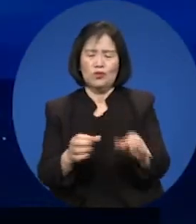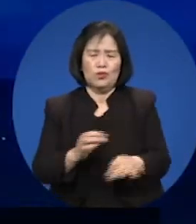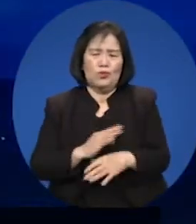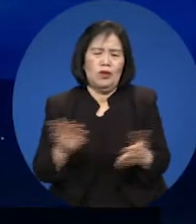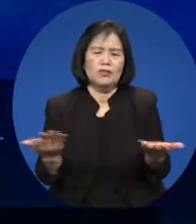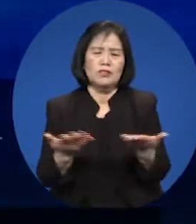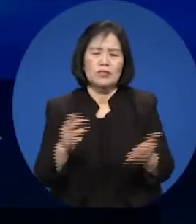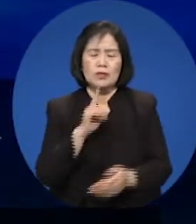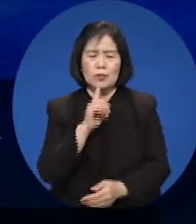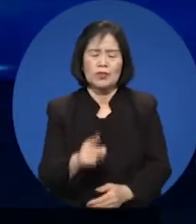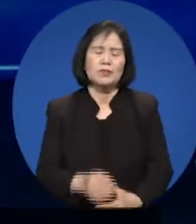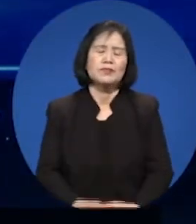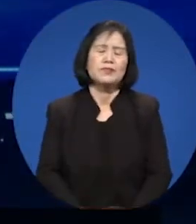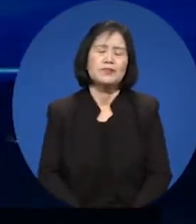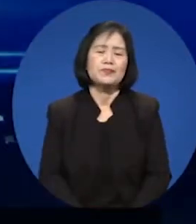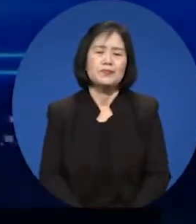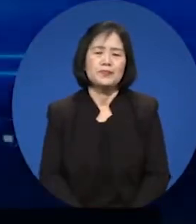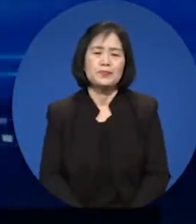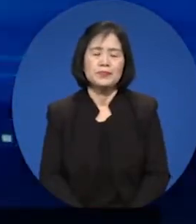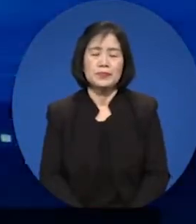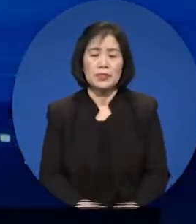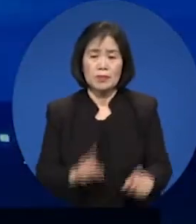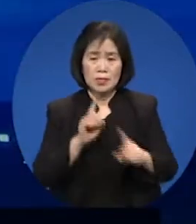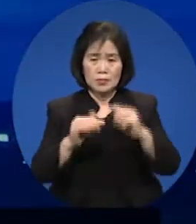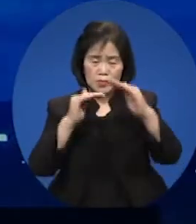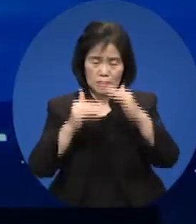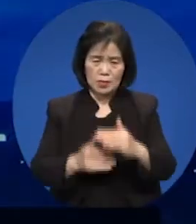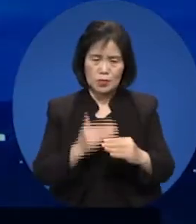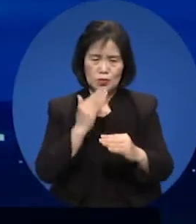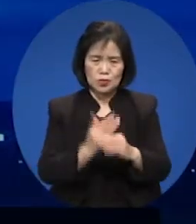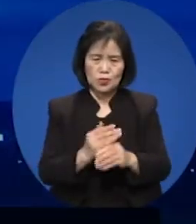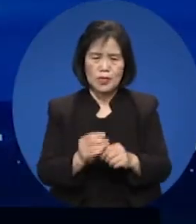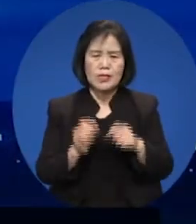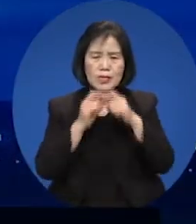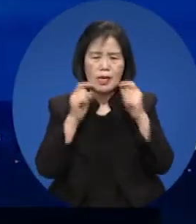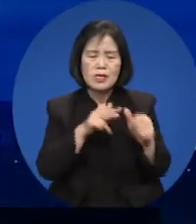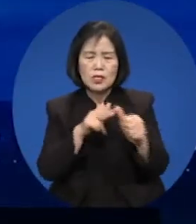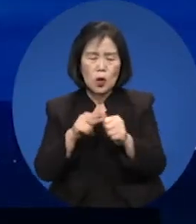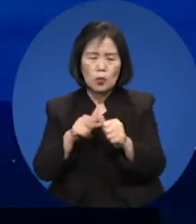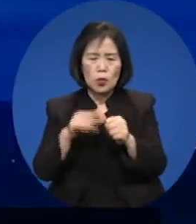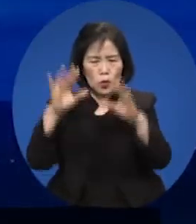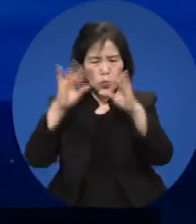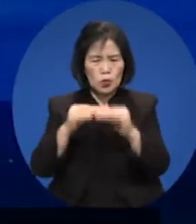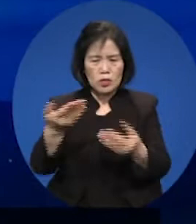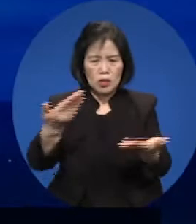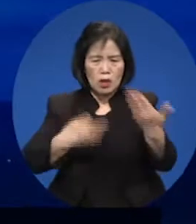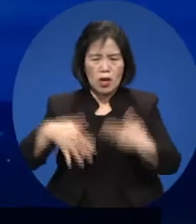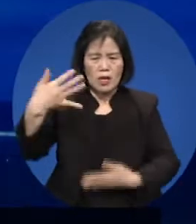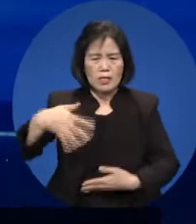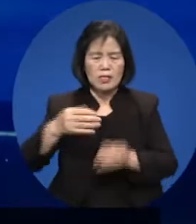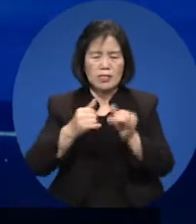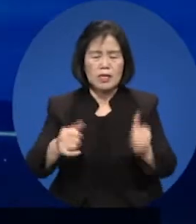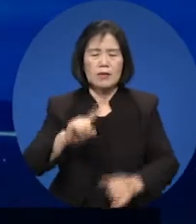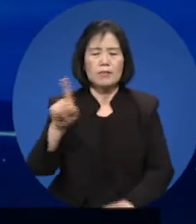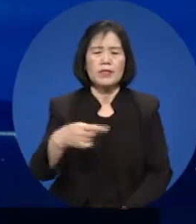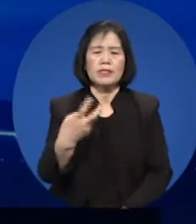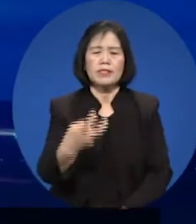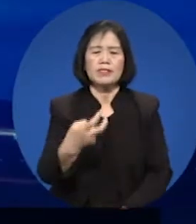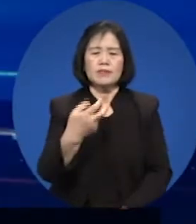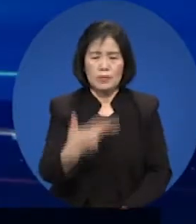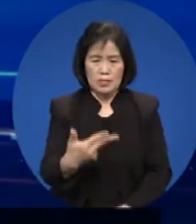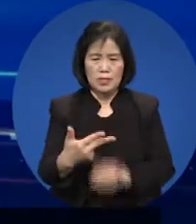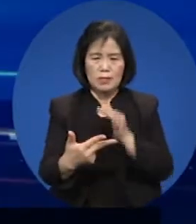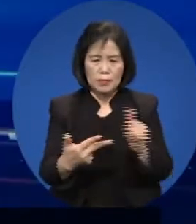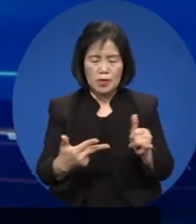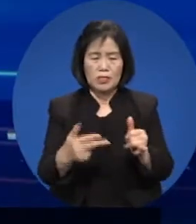상황이다 말씀을 하셨는데 방금 말씀 드린 내용 가운데 사실 개인정보 동의서 및 제출 싸는 127명 입니다 이들 또한